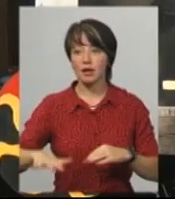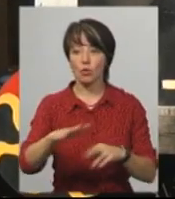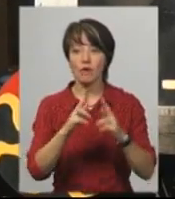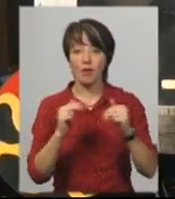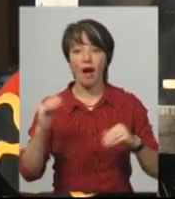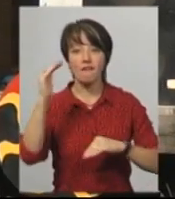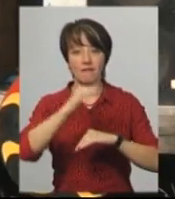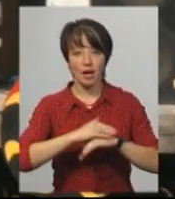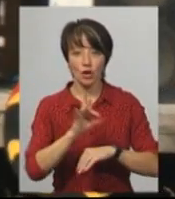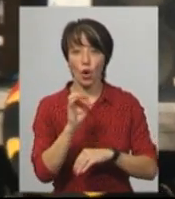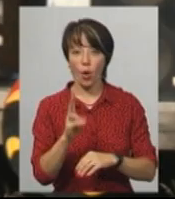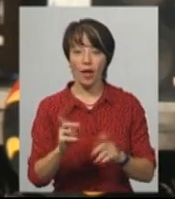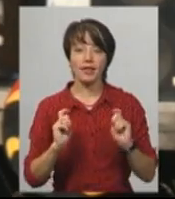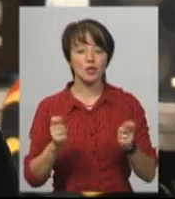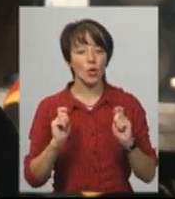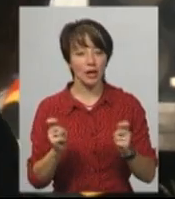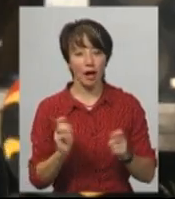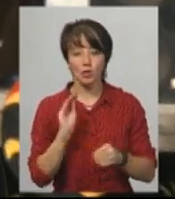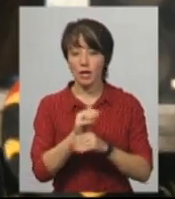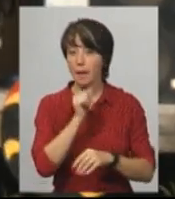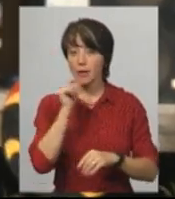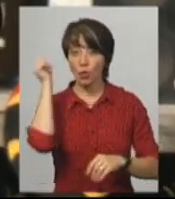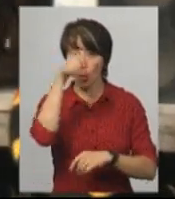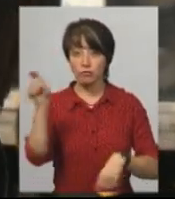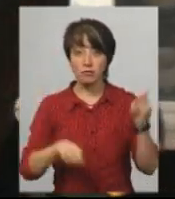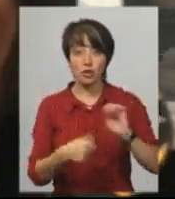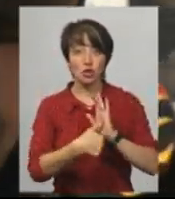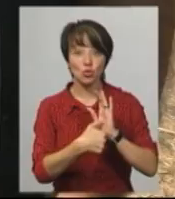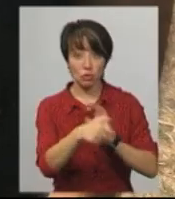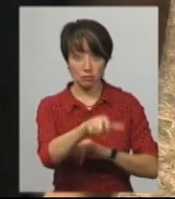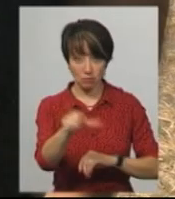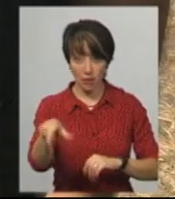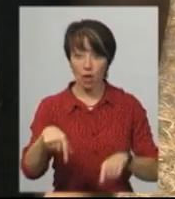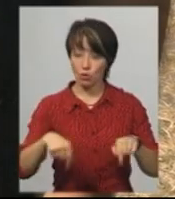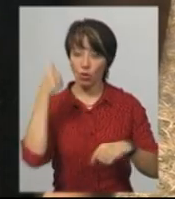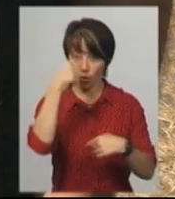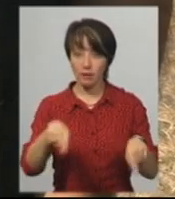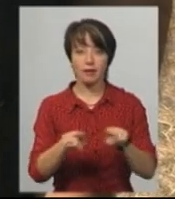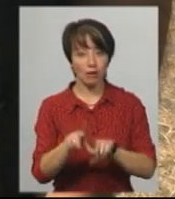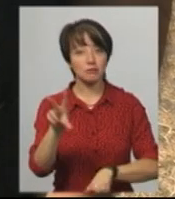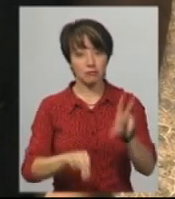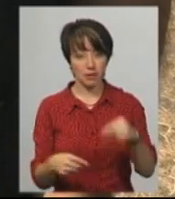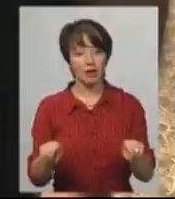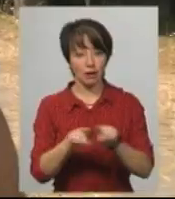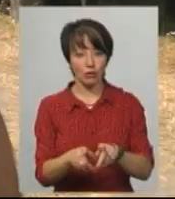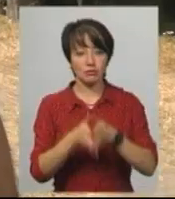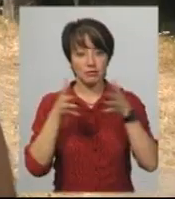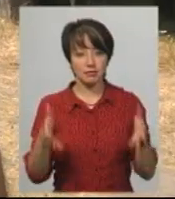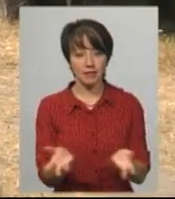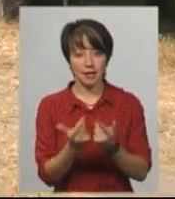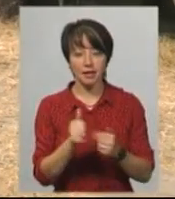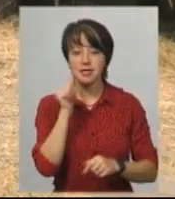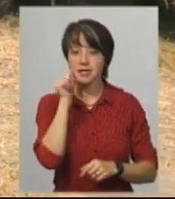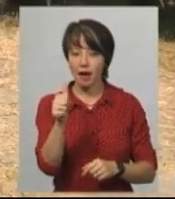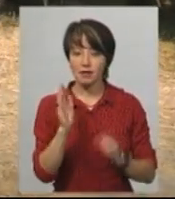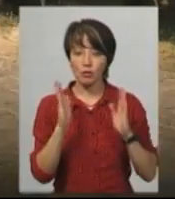фортеці, а ввечері – рок-дискотека. Додає, що минулого року з'їхали 600 байкерів. Каже, цього року також розраховують на таку кількість. Завтра в